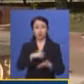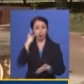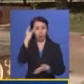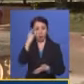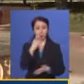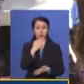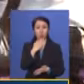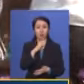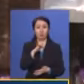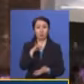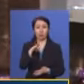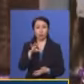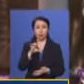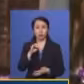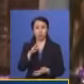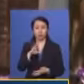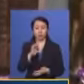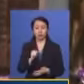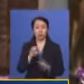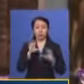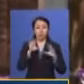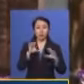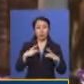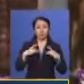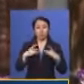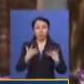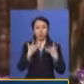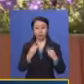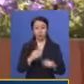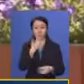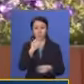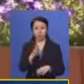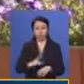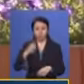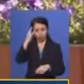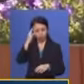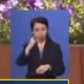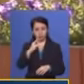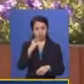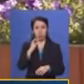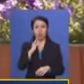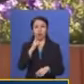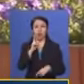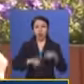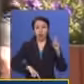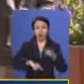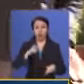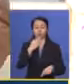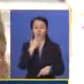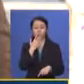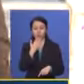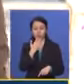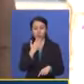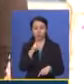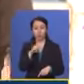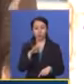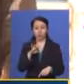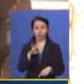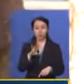алфавит, Ахмета Байтурсынова, вполне закономерные празднования Дня языков Республики Казахстан. Родной язык Шехнияр Алахяровой